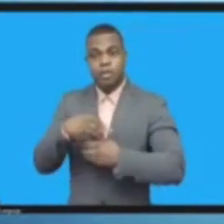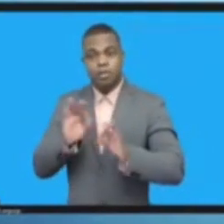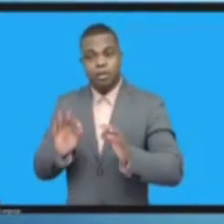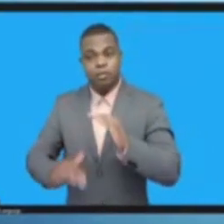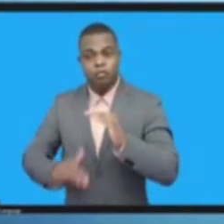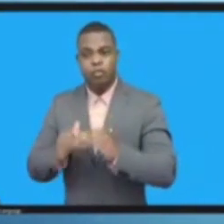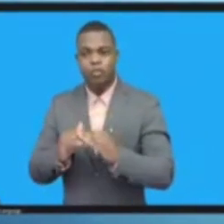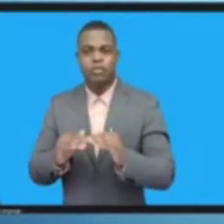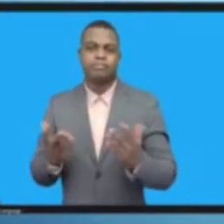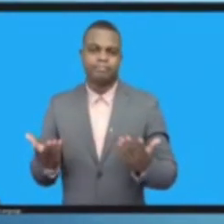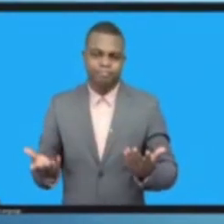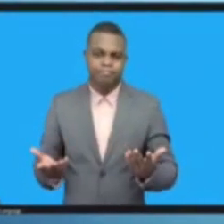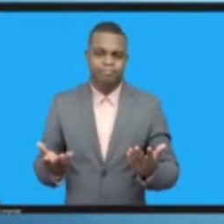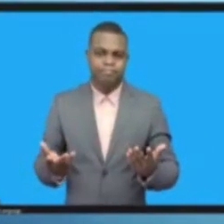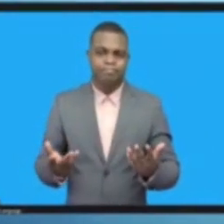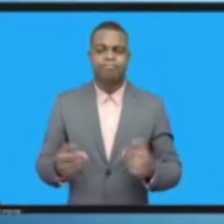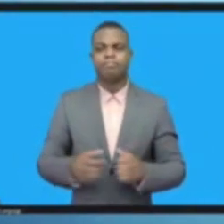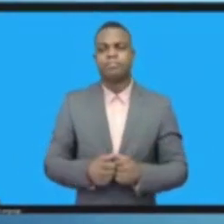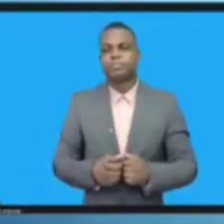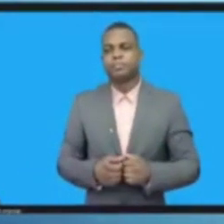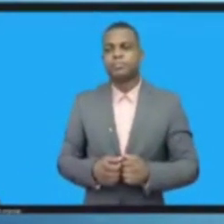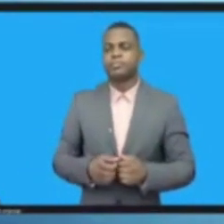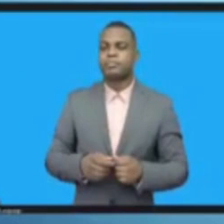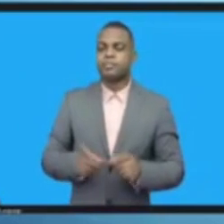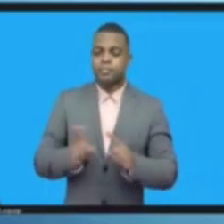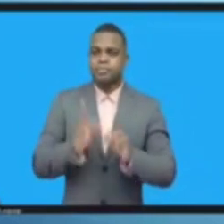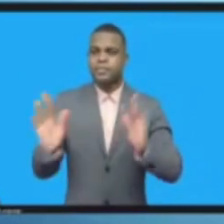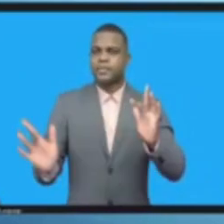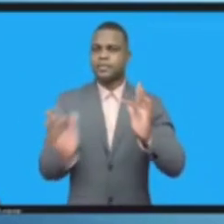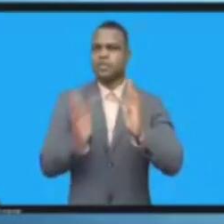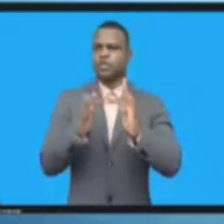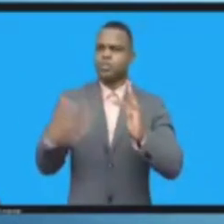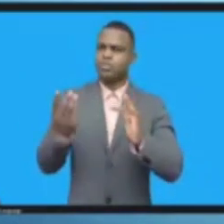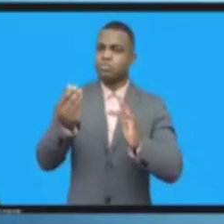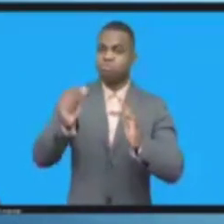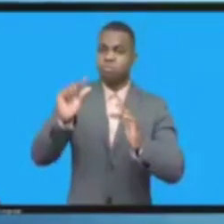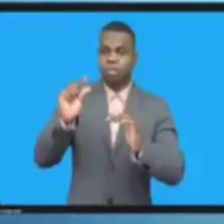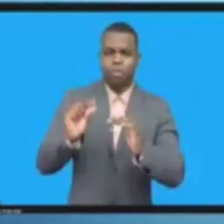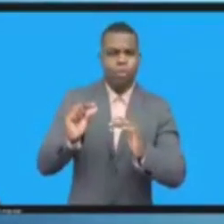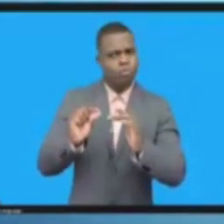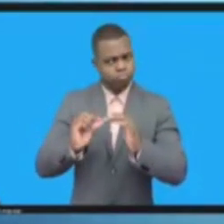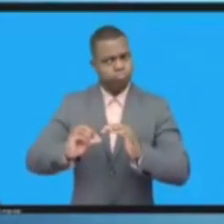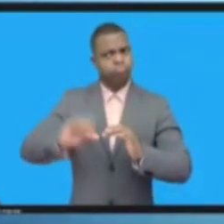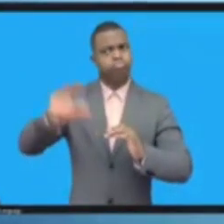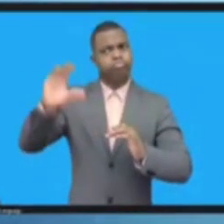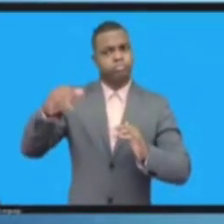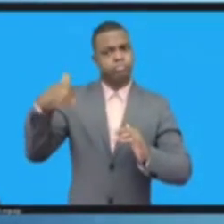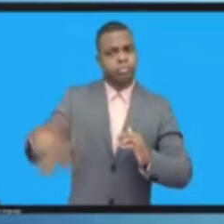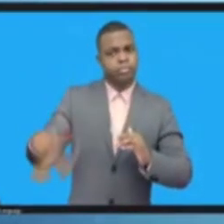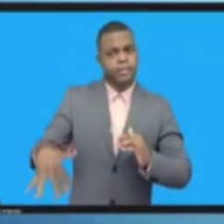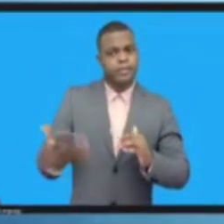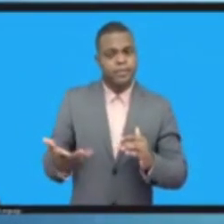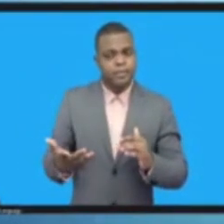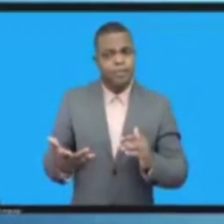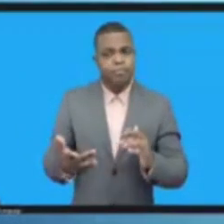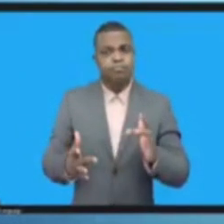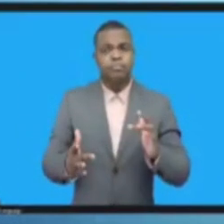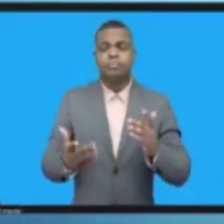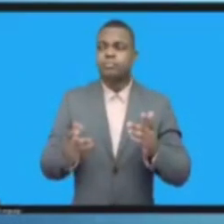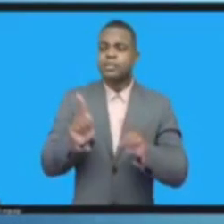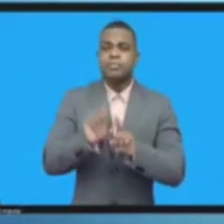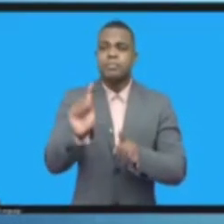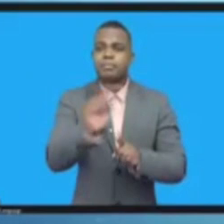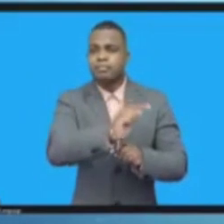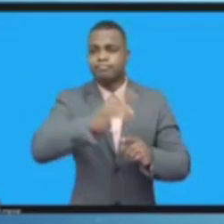le manque de culture d'Internet. Alors, il va falloir réfléchir à tout cela pour que les jeunes